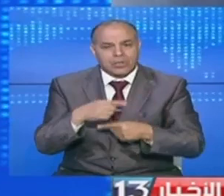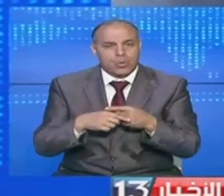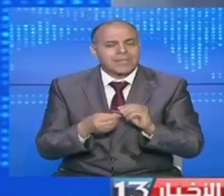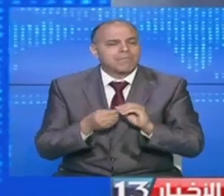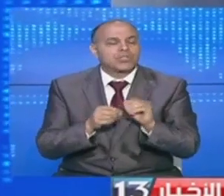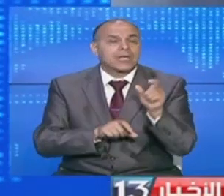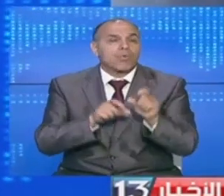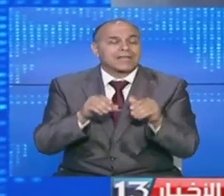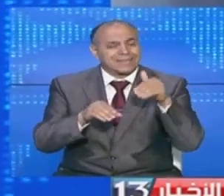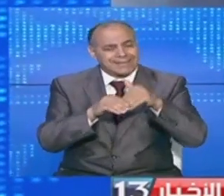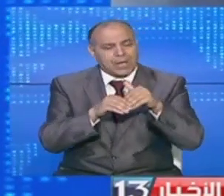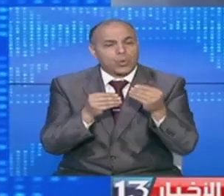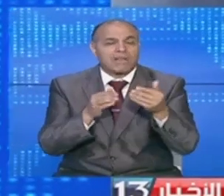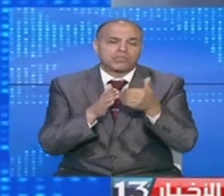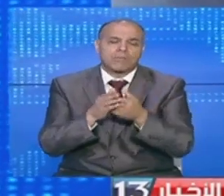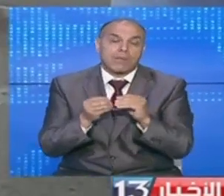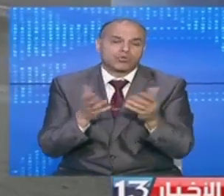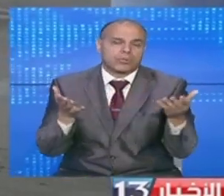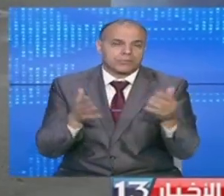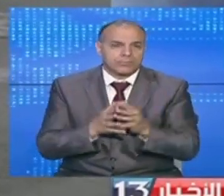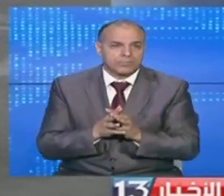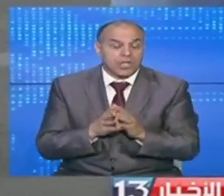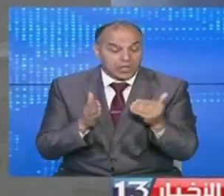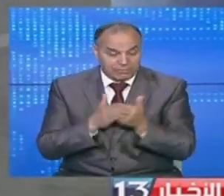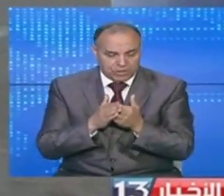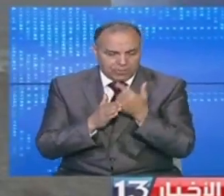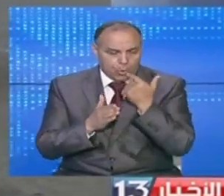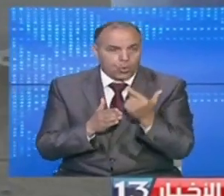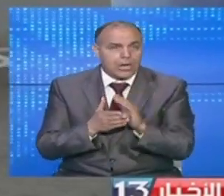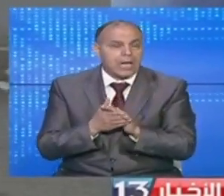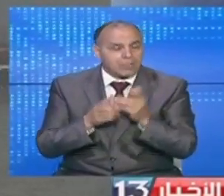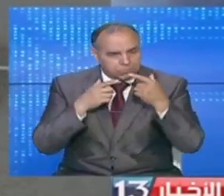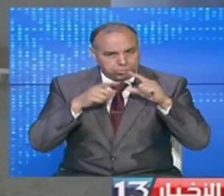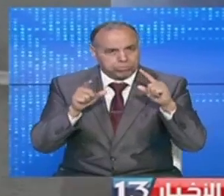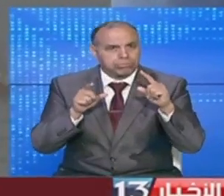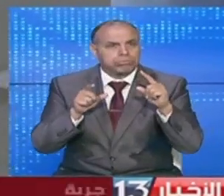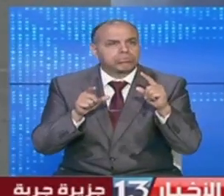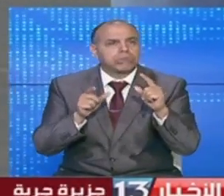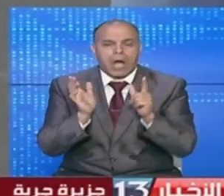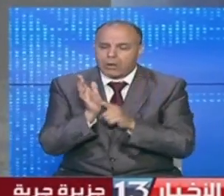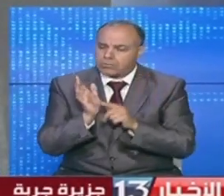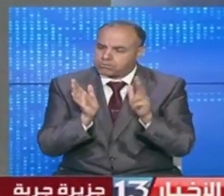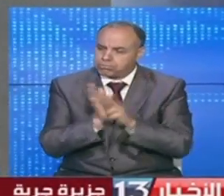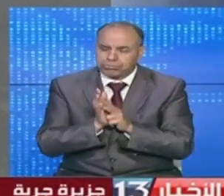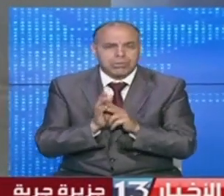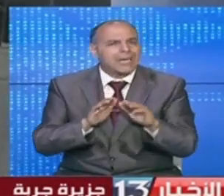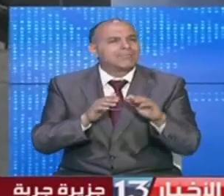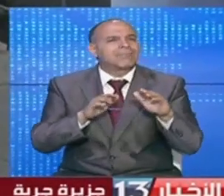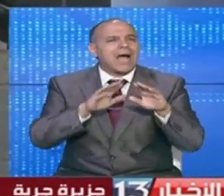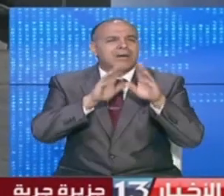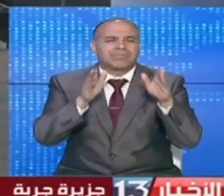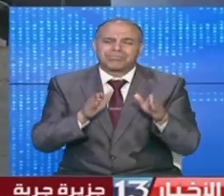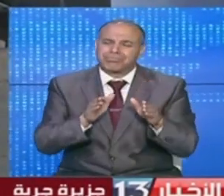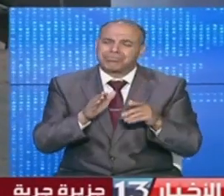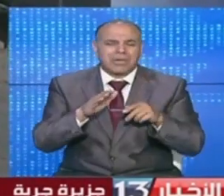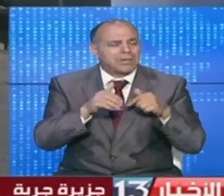معاناة المواطنين العالقين بها. في جزيرة جربة، رغم إعلان الانطلاق في تطبيق إجراءات الحجر الصحي